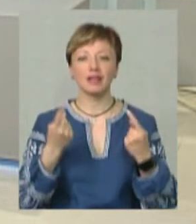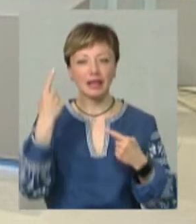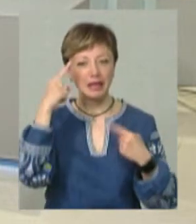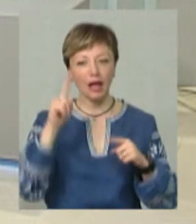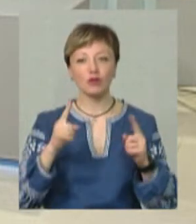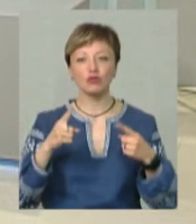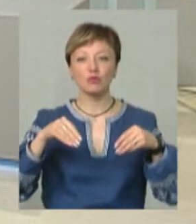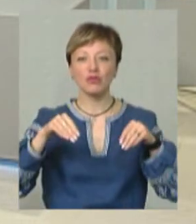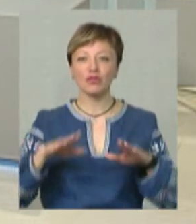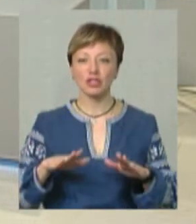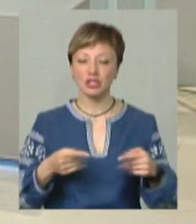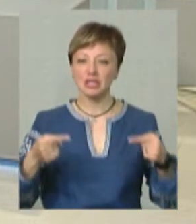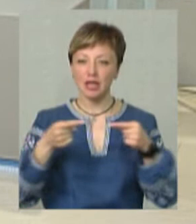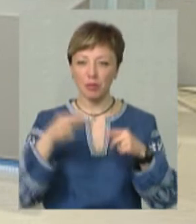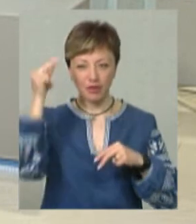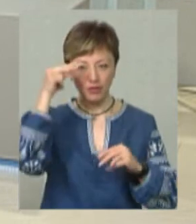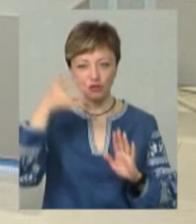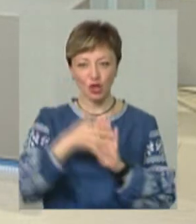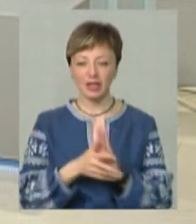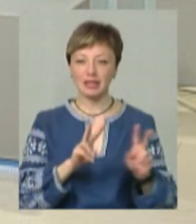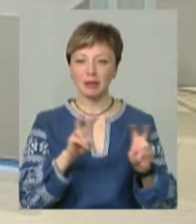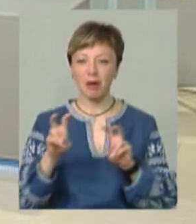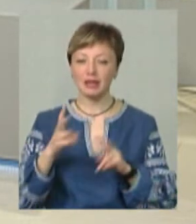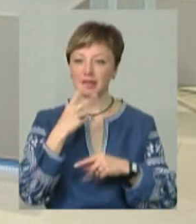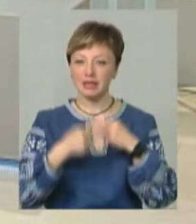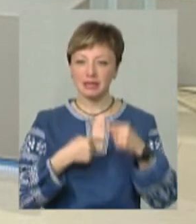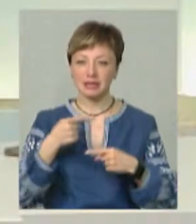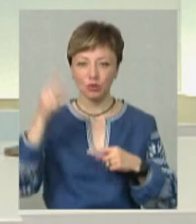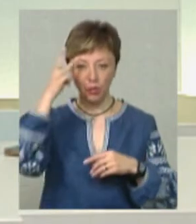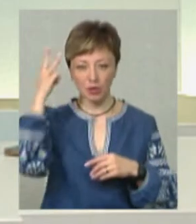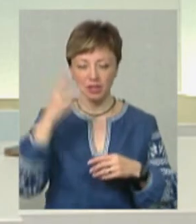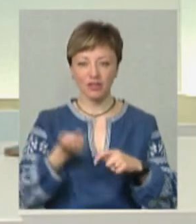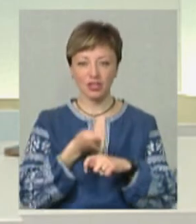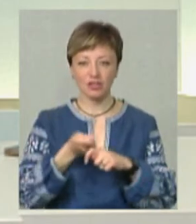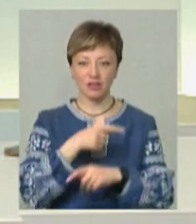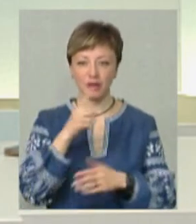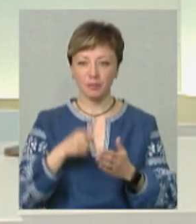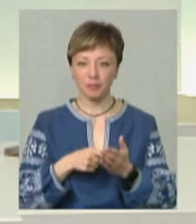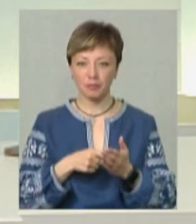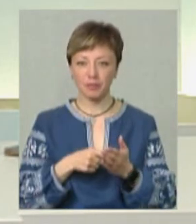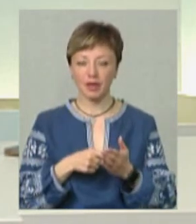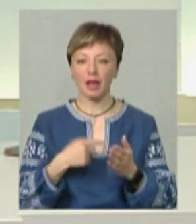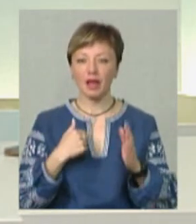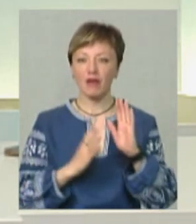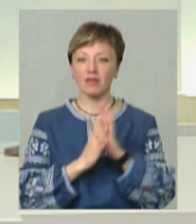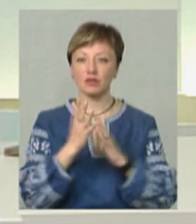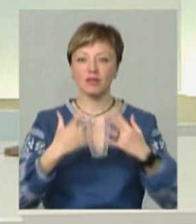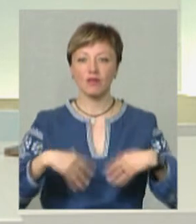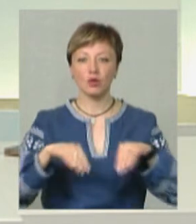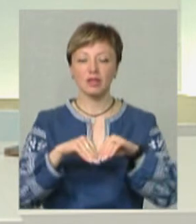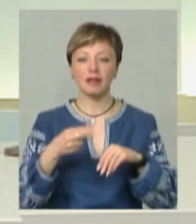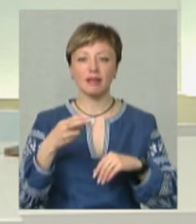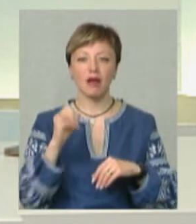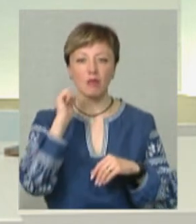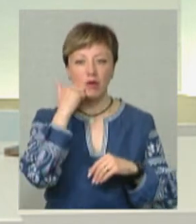чому вирішили саме вивчати от тематику традиційної подільської вишивки? Оскільки виросла в родині, де